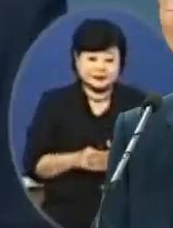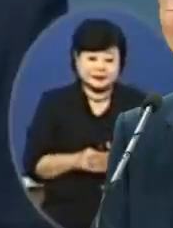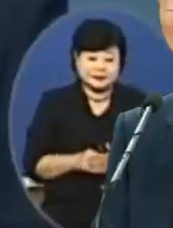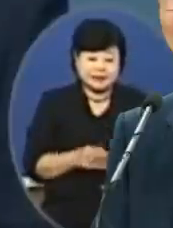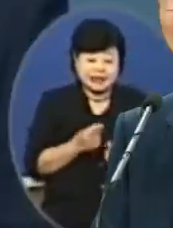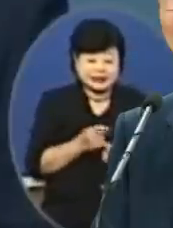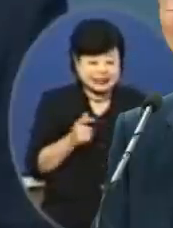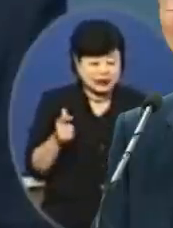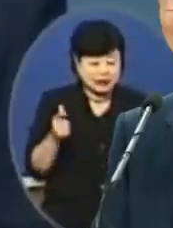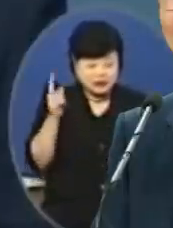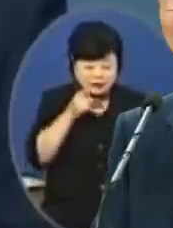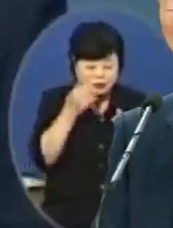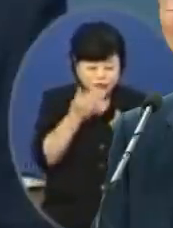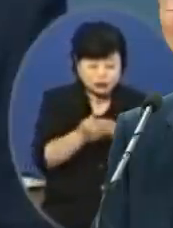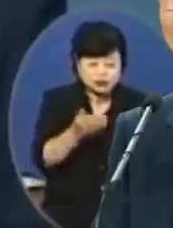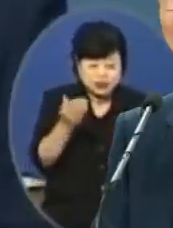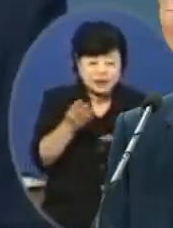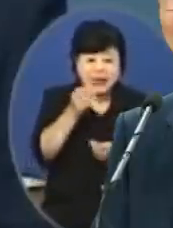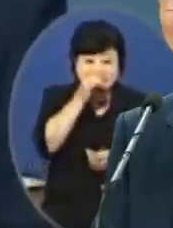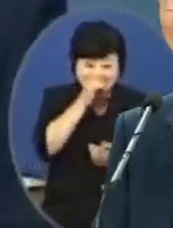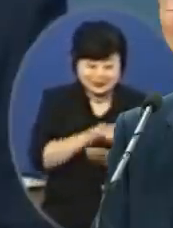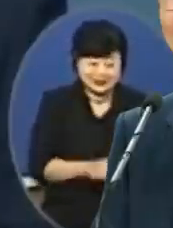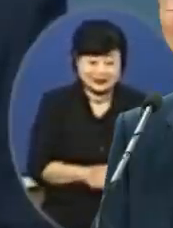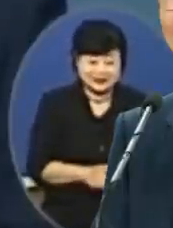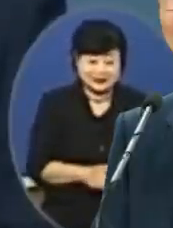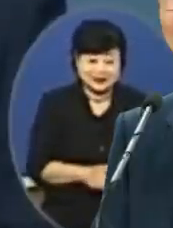같지 아니하고 상처를 주는 일이 너무나 많습니다.